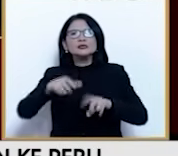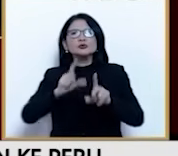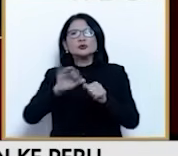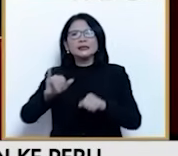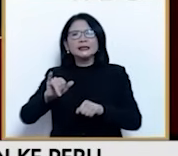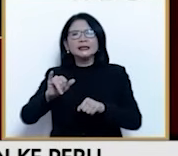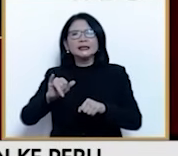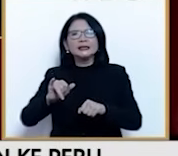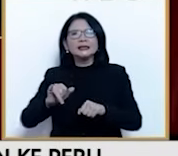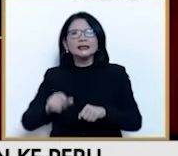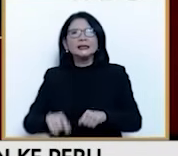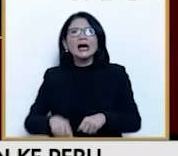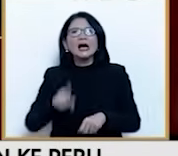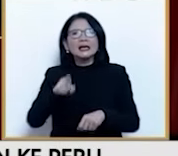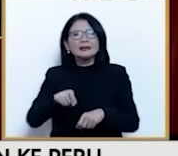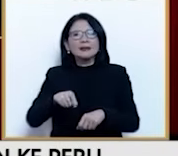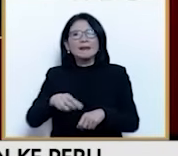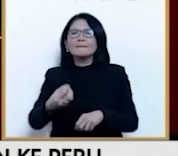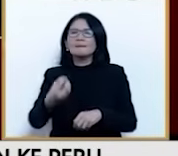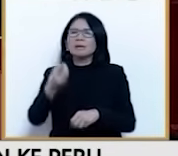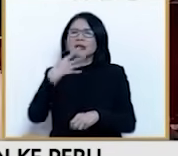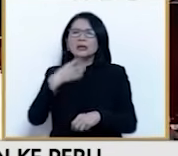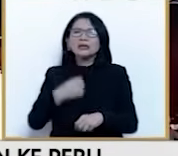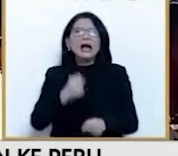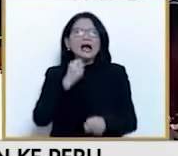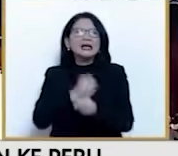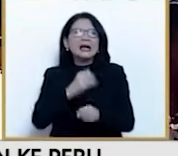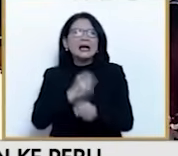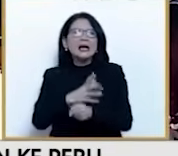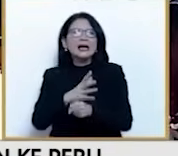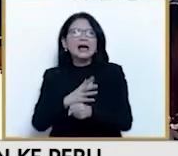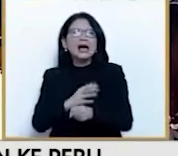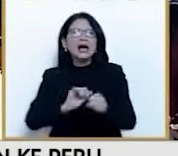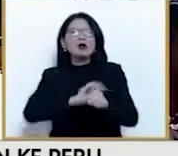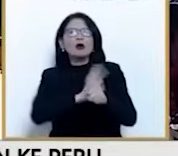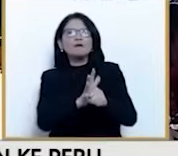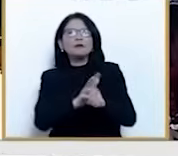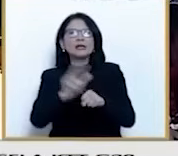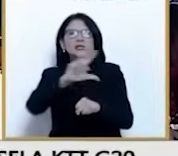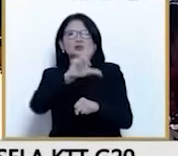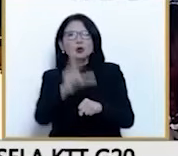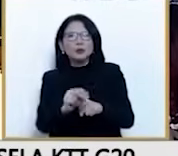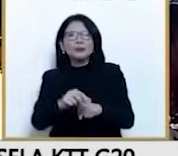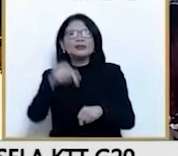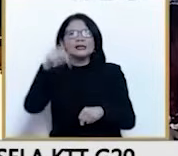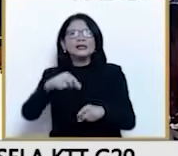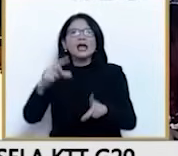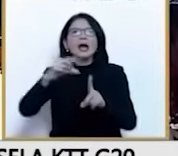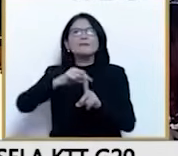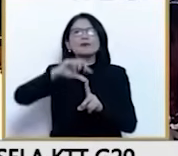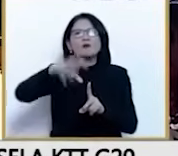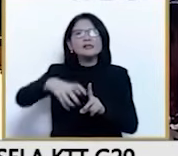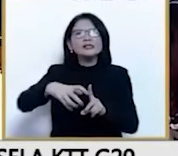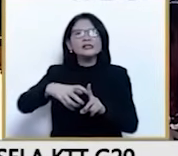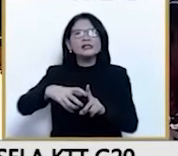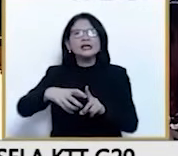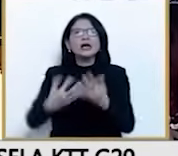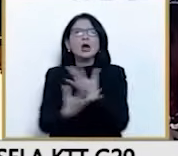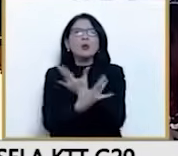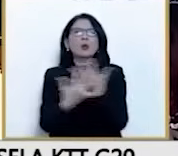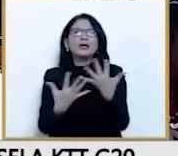media. Akang sendiri yang mengakui gara-gara COVID-19 Jawa Barat jadi salah satu provinsi dengan